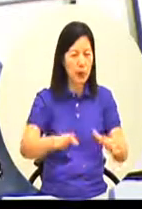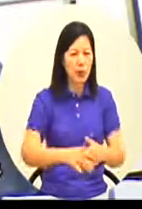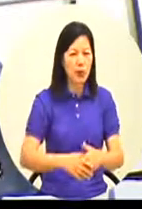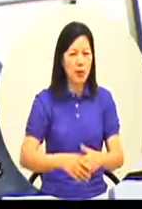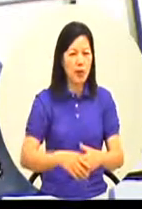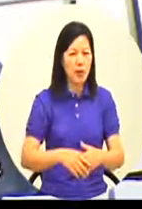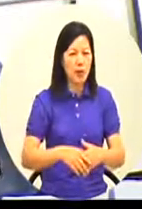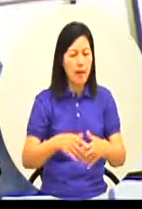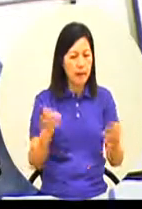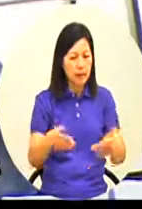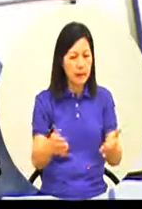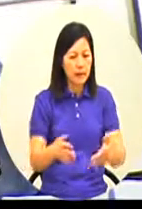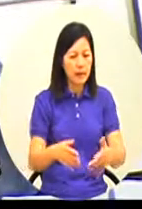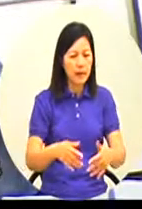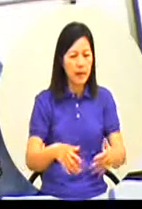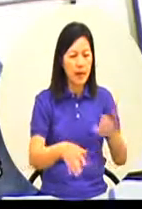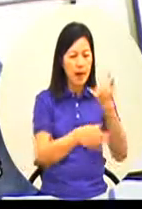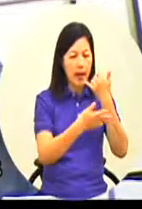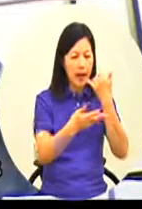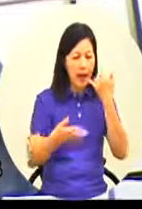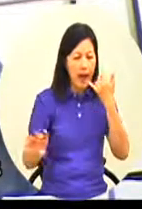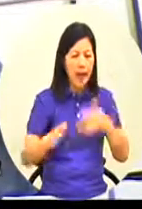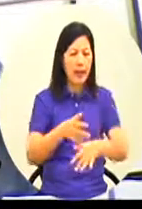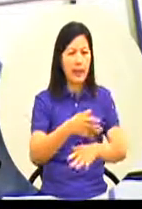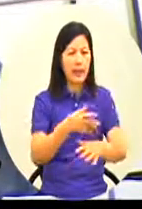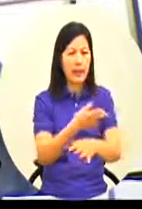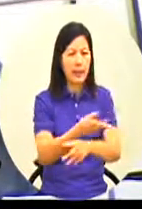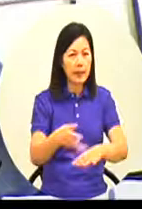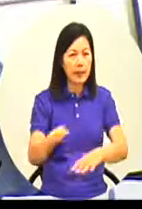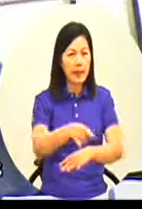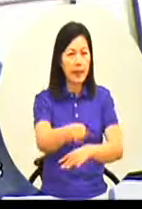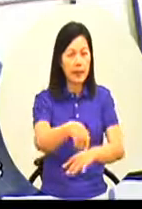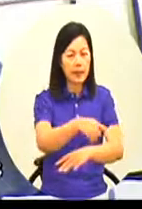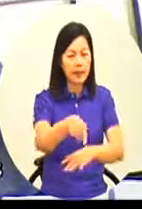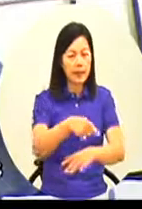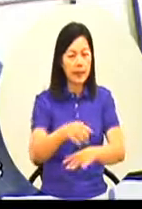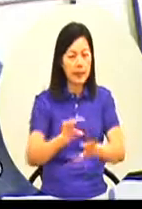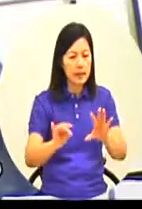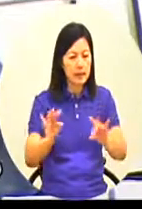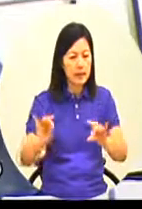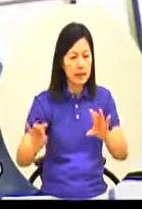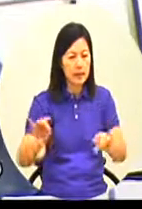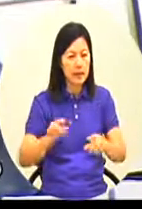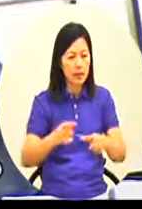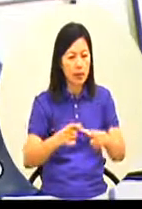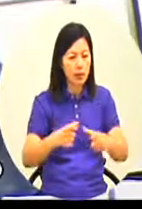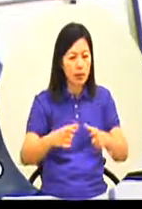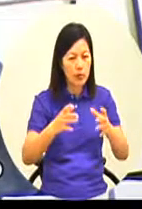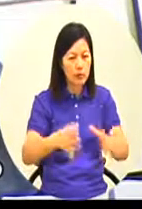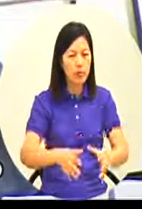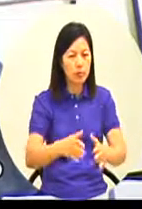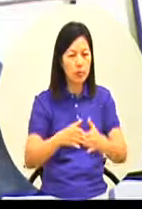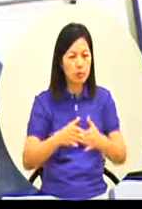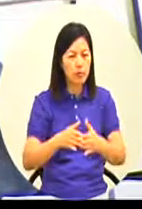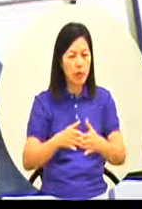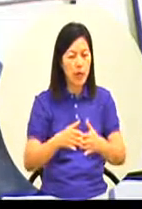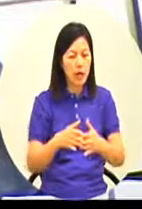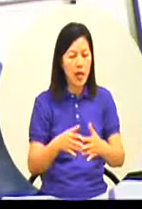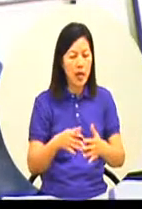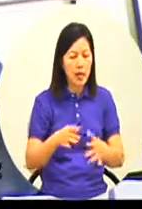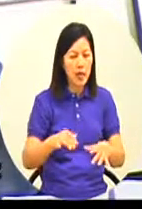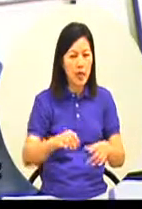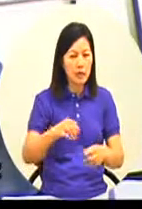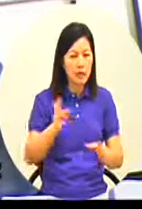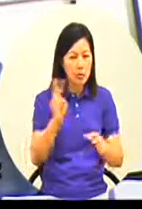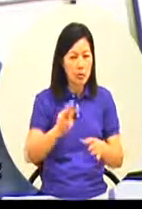公园，它里面的特色有全国数一数二的倒立水母，还有我们美